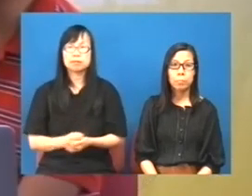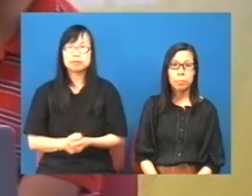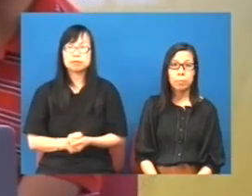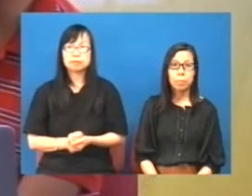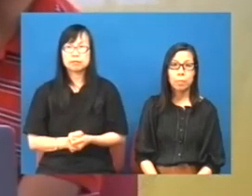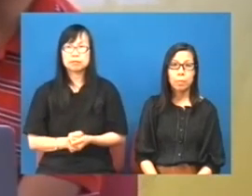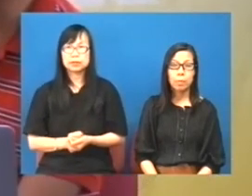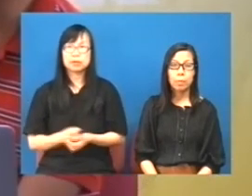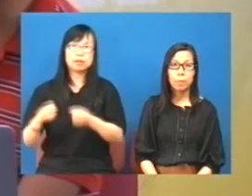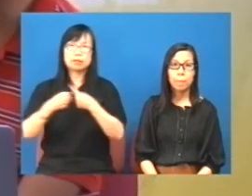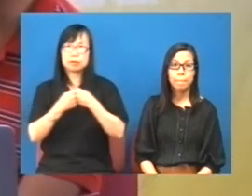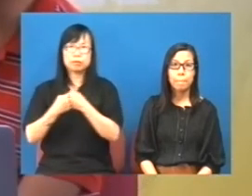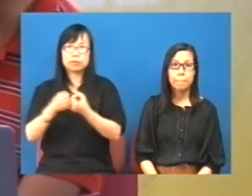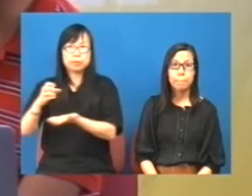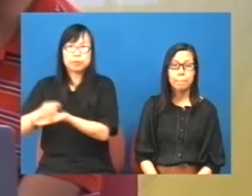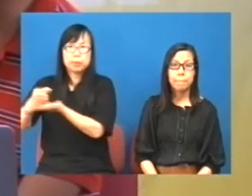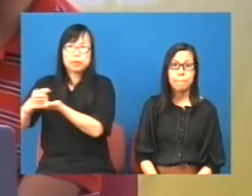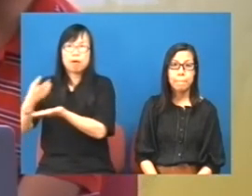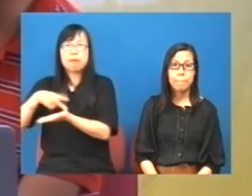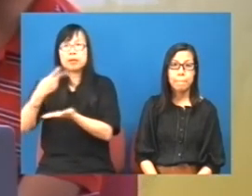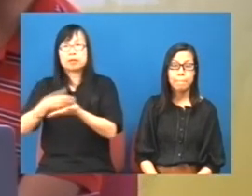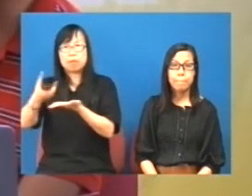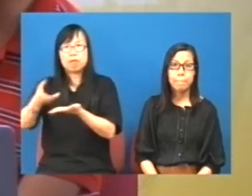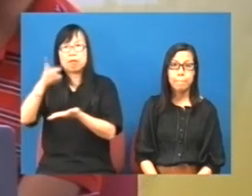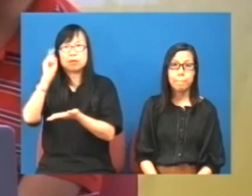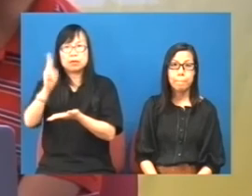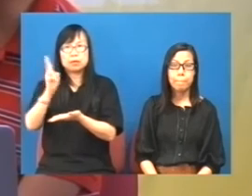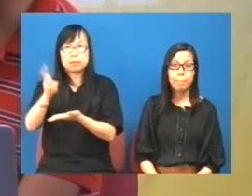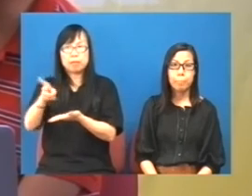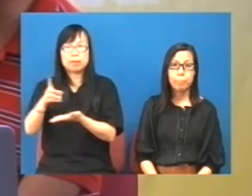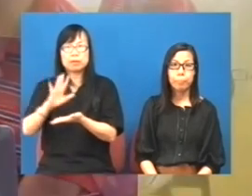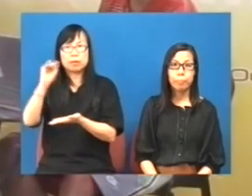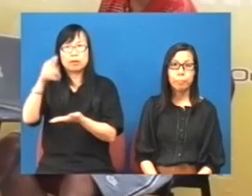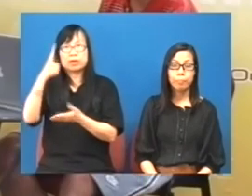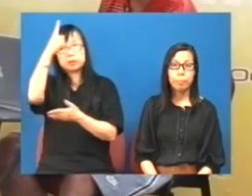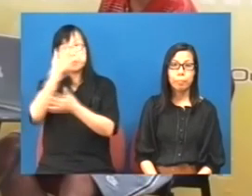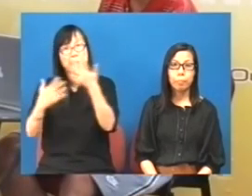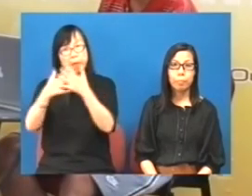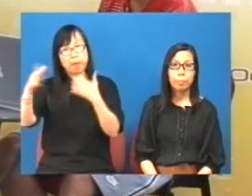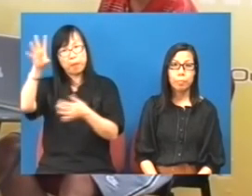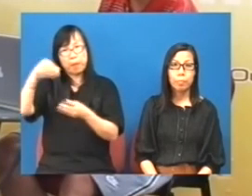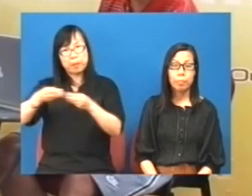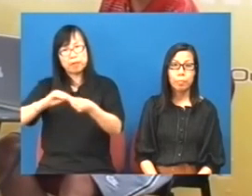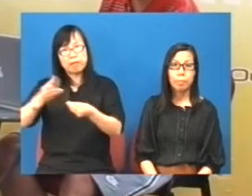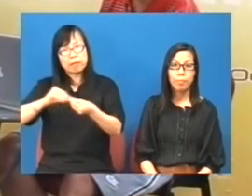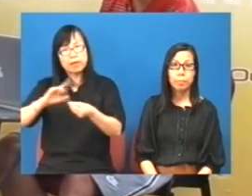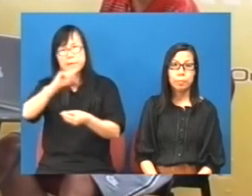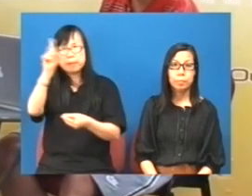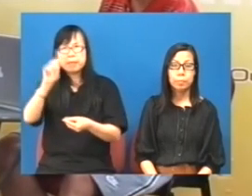那個挑戰杯都是給多200元就可以在網上拿到票這些票是怎麼來的沒有人知道是